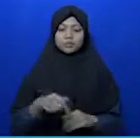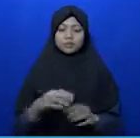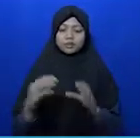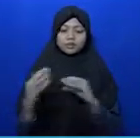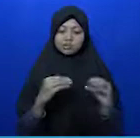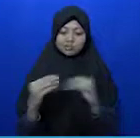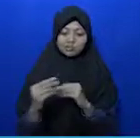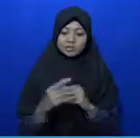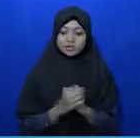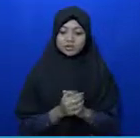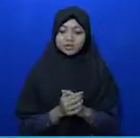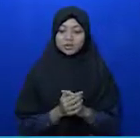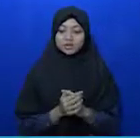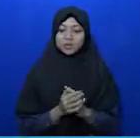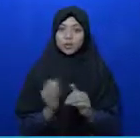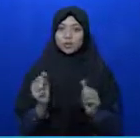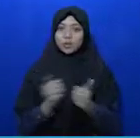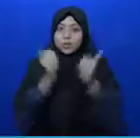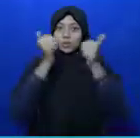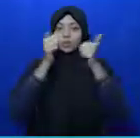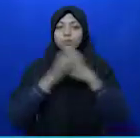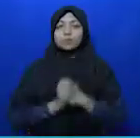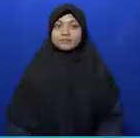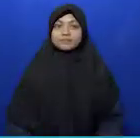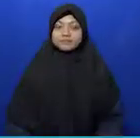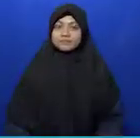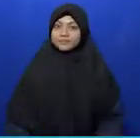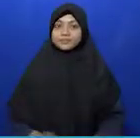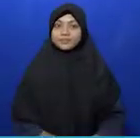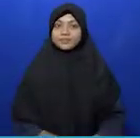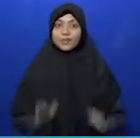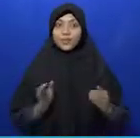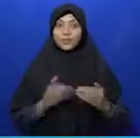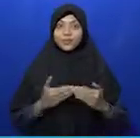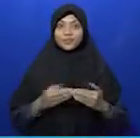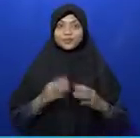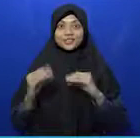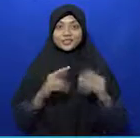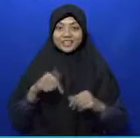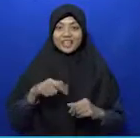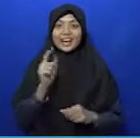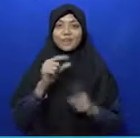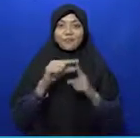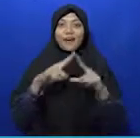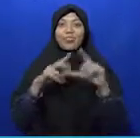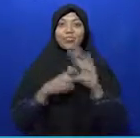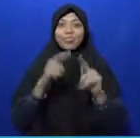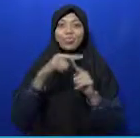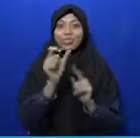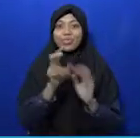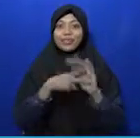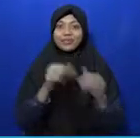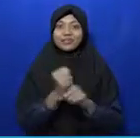sudah cukup hangat, jadi menutup diskusi kita ini saya bacakan sebuah pantun, ranum